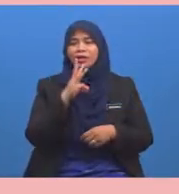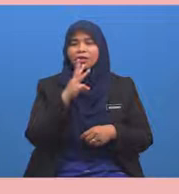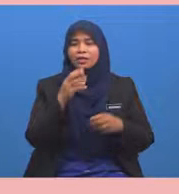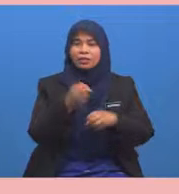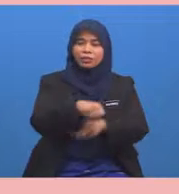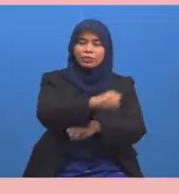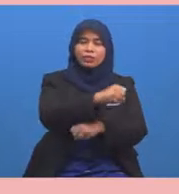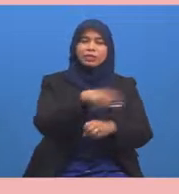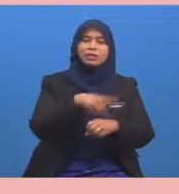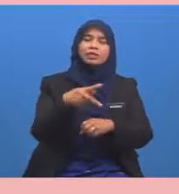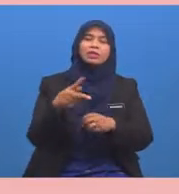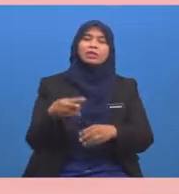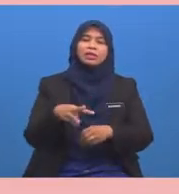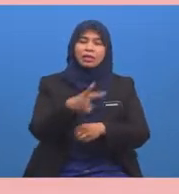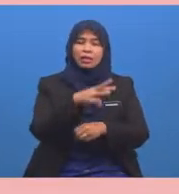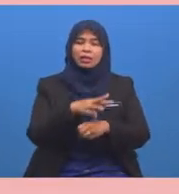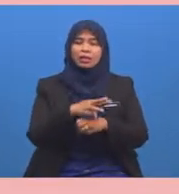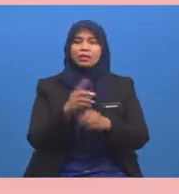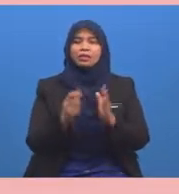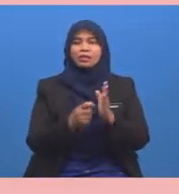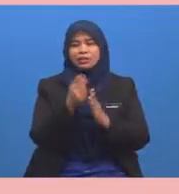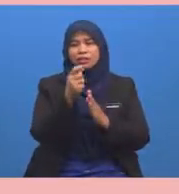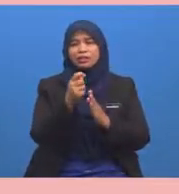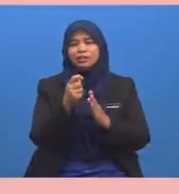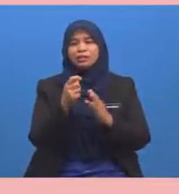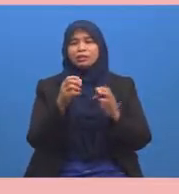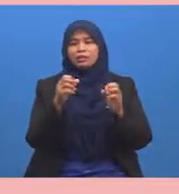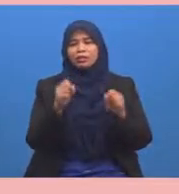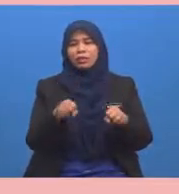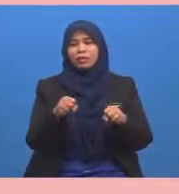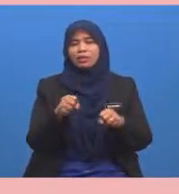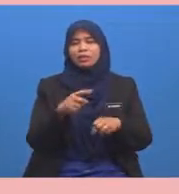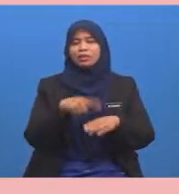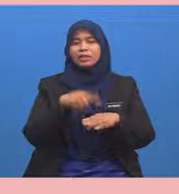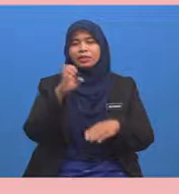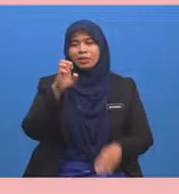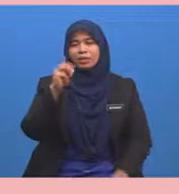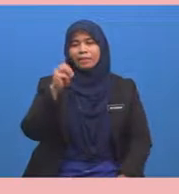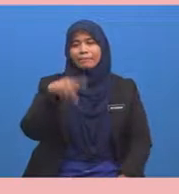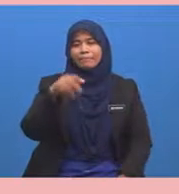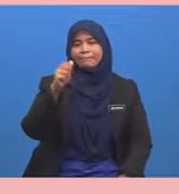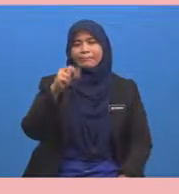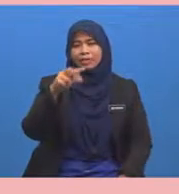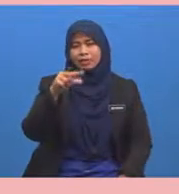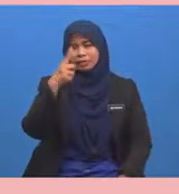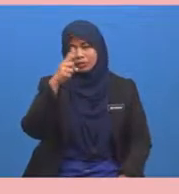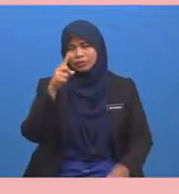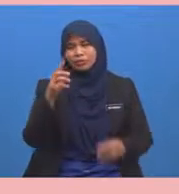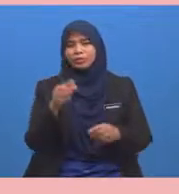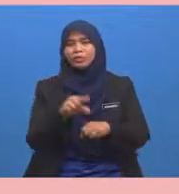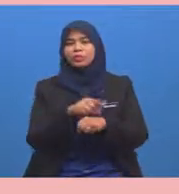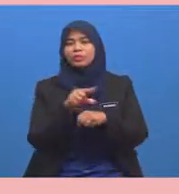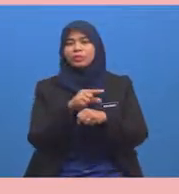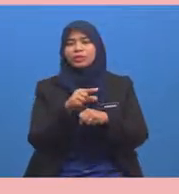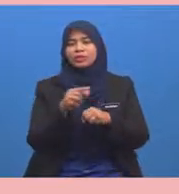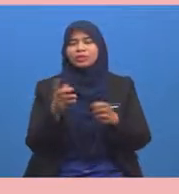tanah tinggi boleh diempang untuk menjana sumber tenaga hidroelektrik. Hal ini sangat penting